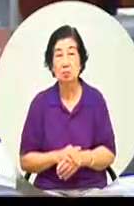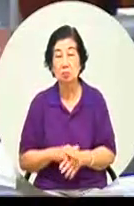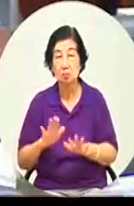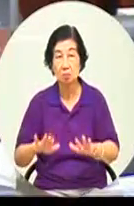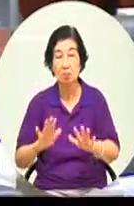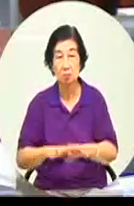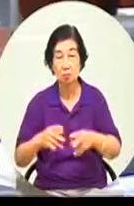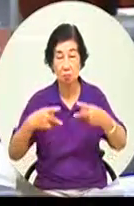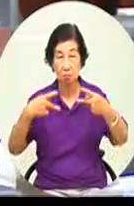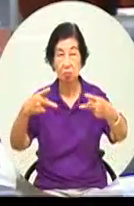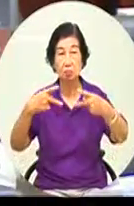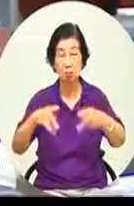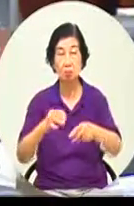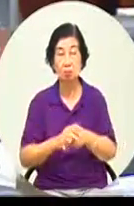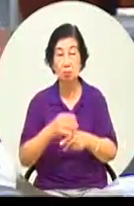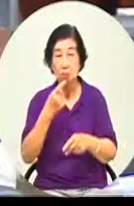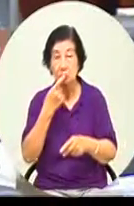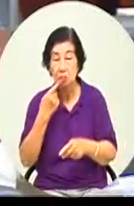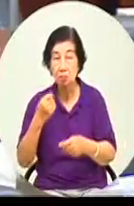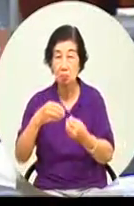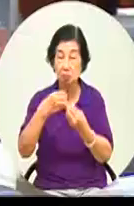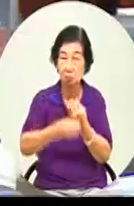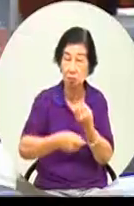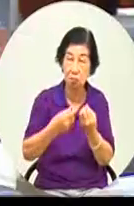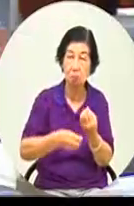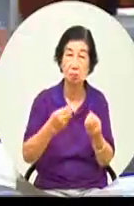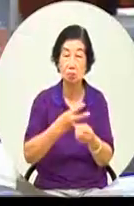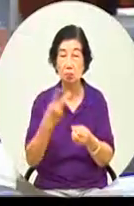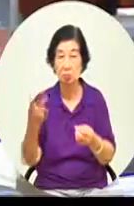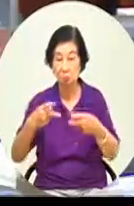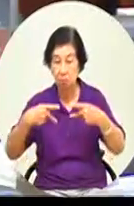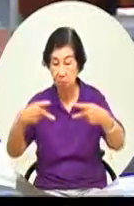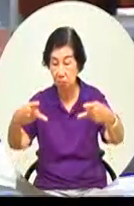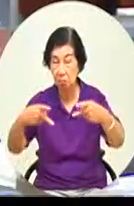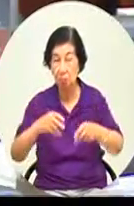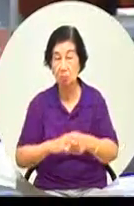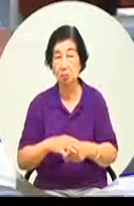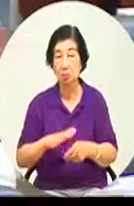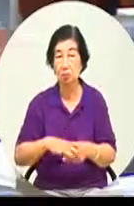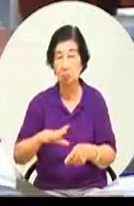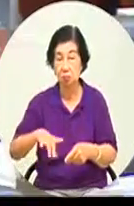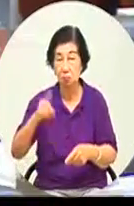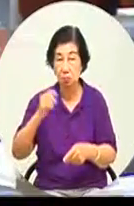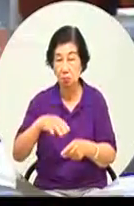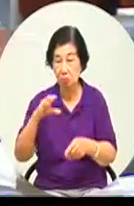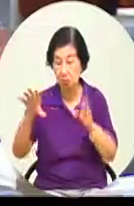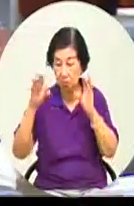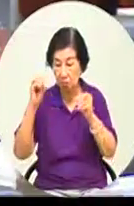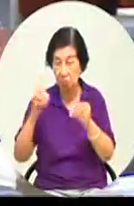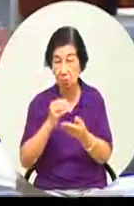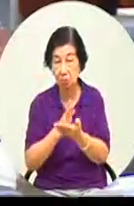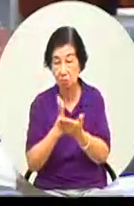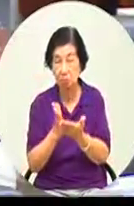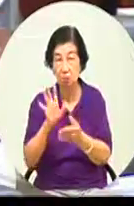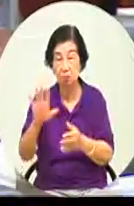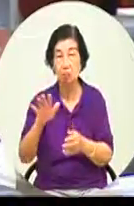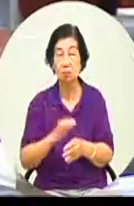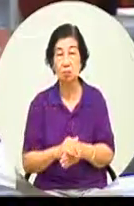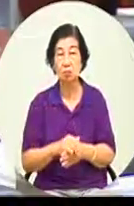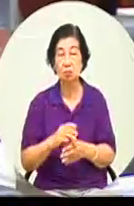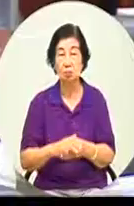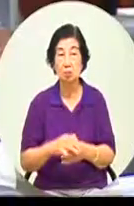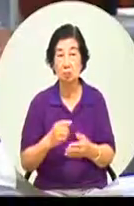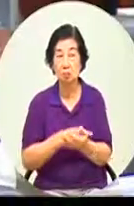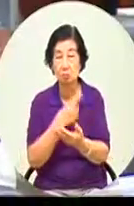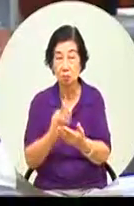高雄红线橘线的这个捷运啊，当初我有调一个资料，咱有所有哈，这个咱